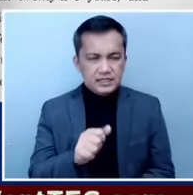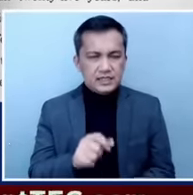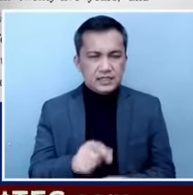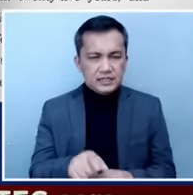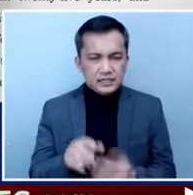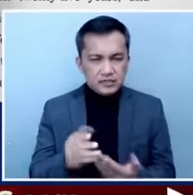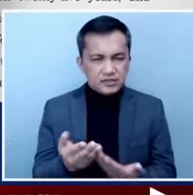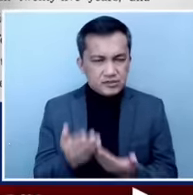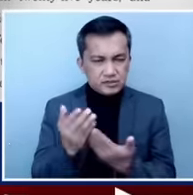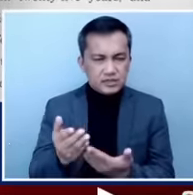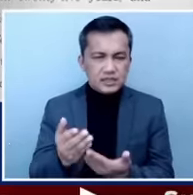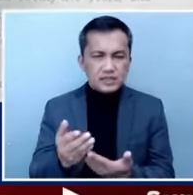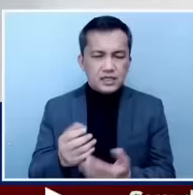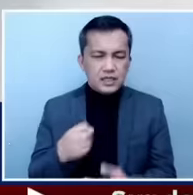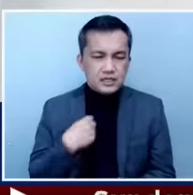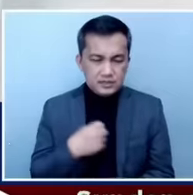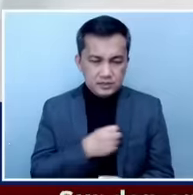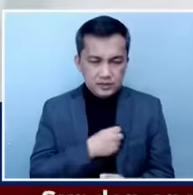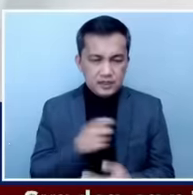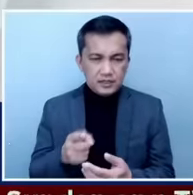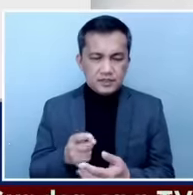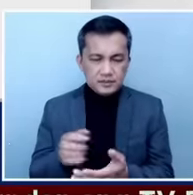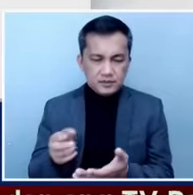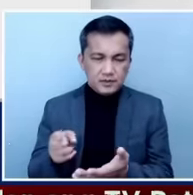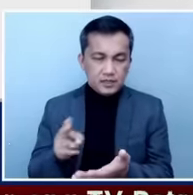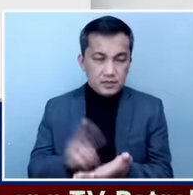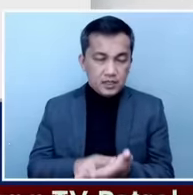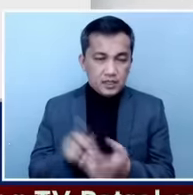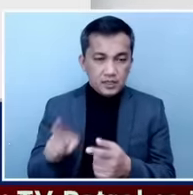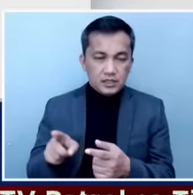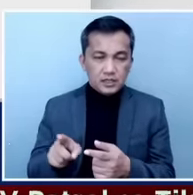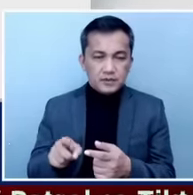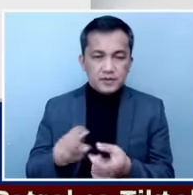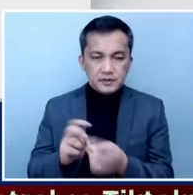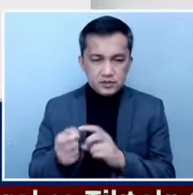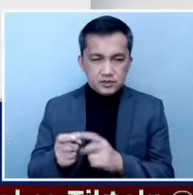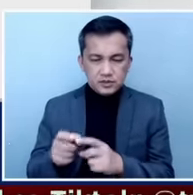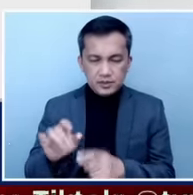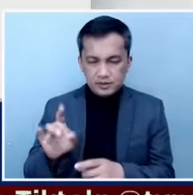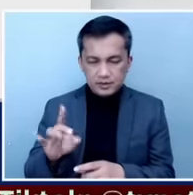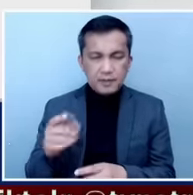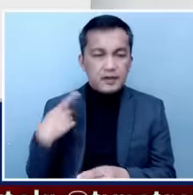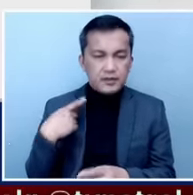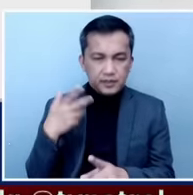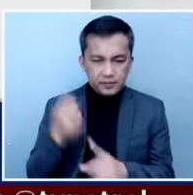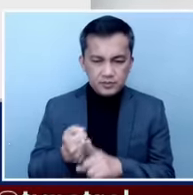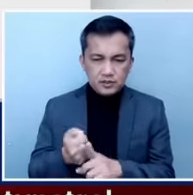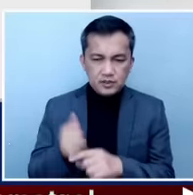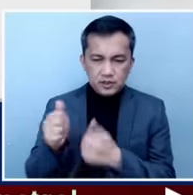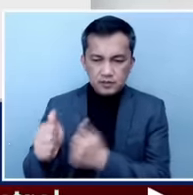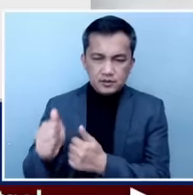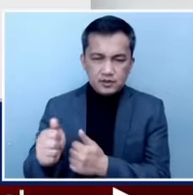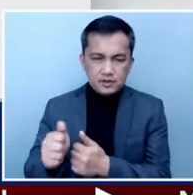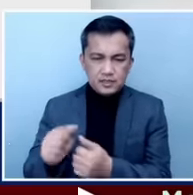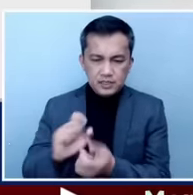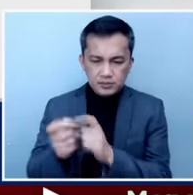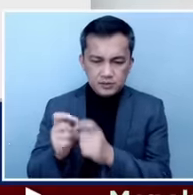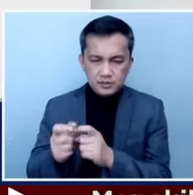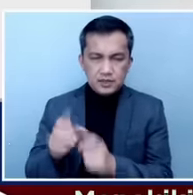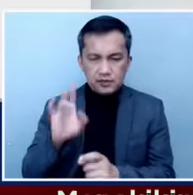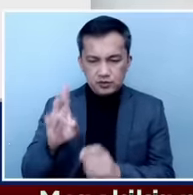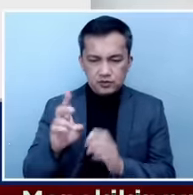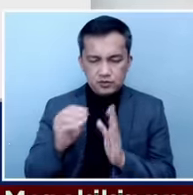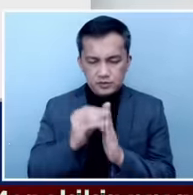na inaprubahan nila sa 18th Congress. Dahil mas may epekto umano sa ekonomiya kung masusunod ang panukala nilang amyenda sa 7 provision na